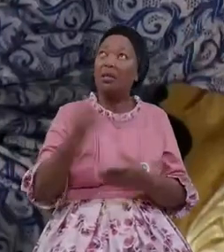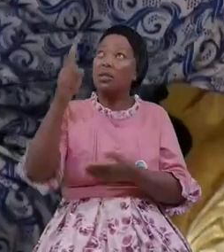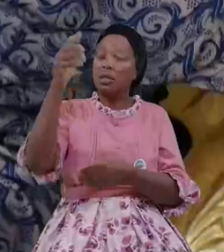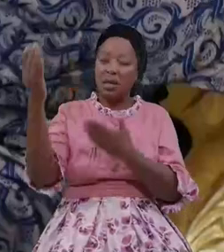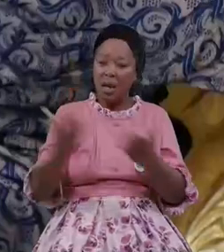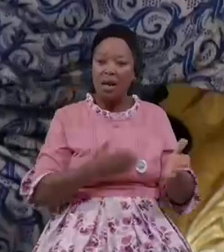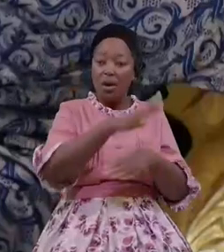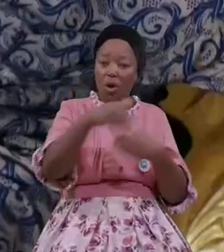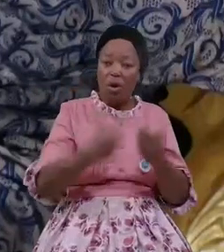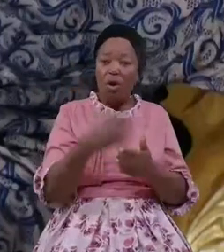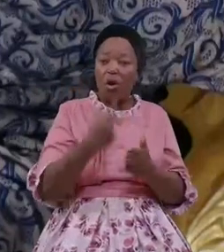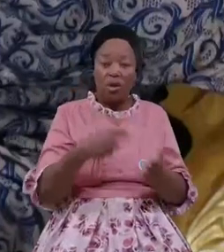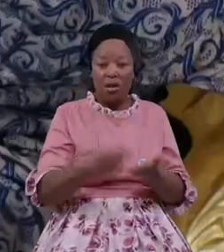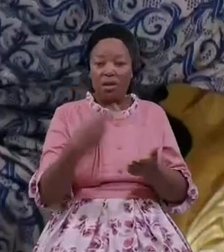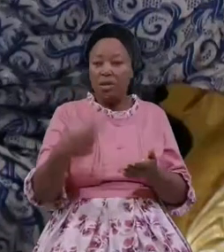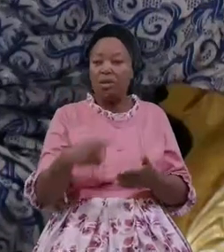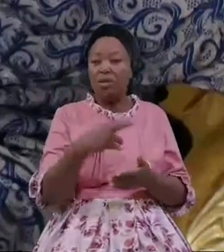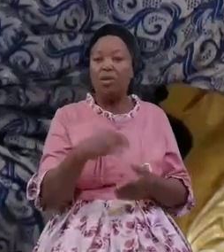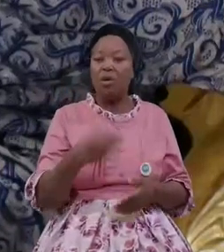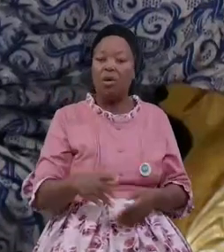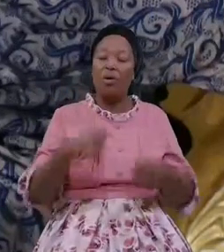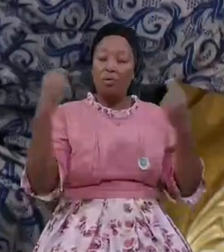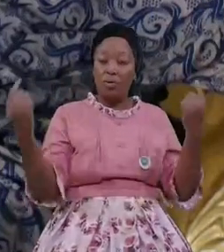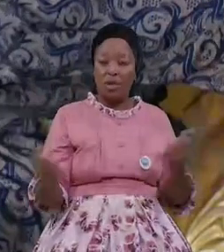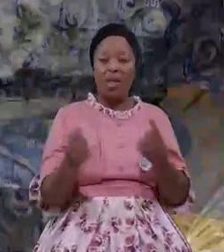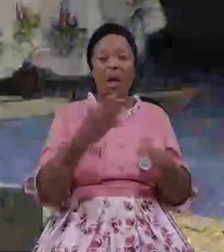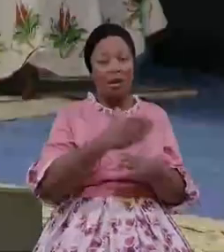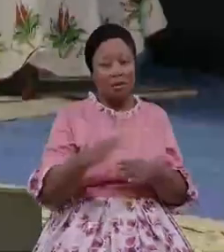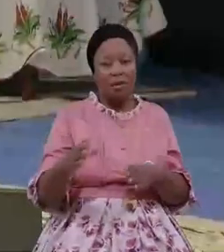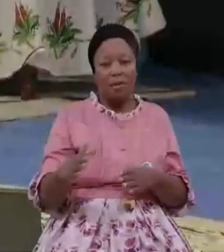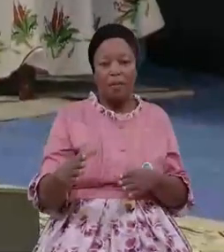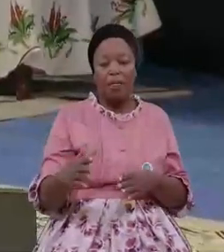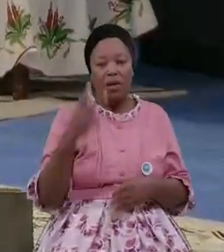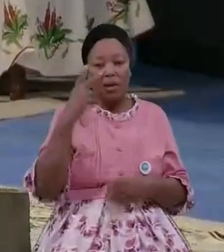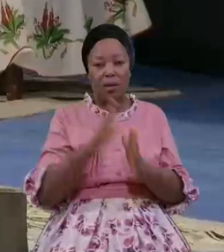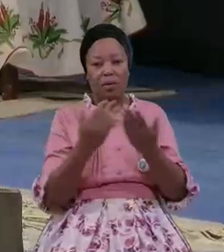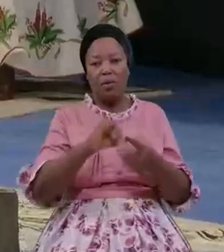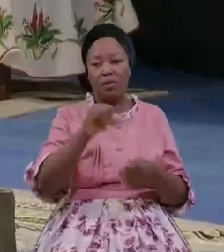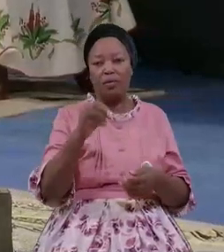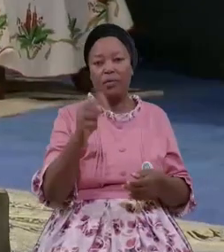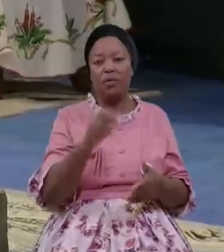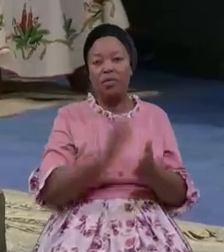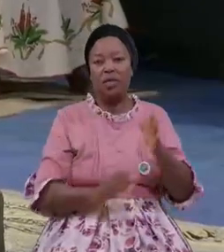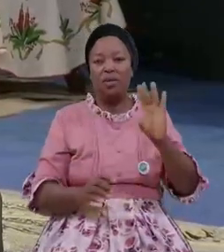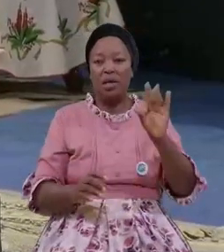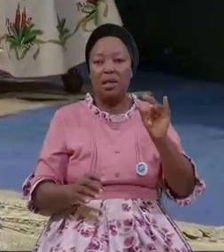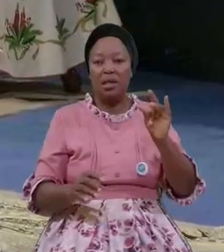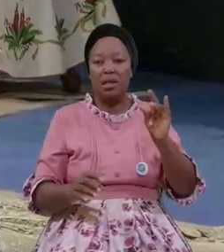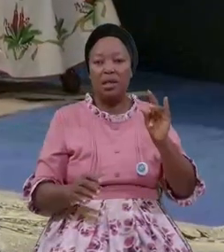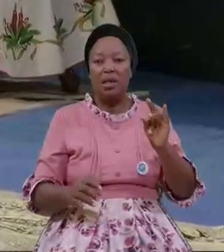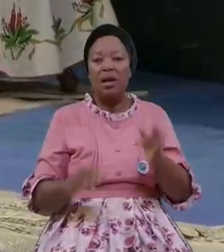péchés Il a porter ôter toutes les conséquences du péché nous allons à Jean